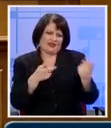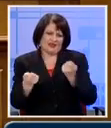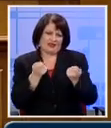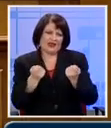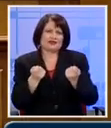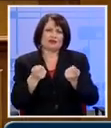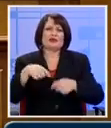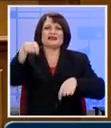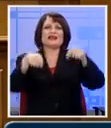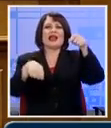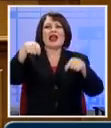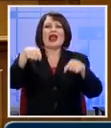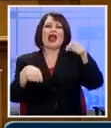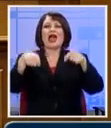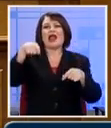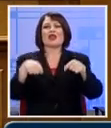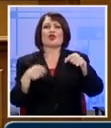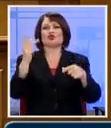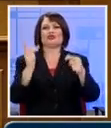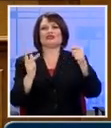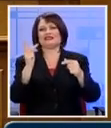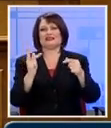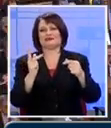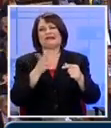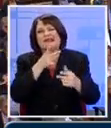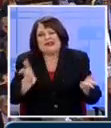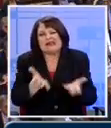Ήταν Καραγκιός Μπερντές, κύριε Τσίπρα. Και